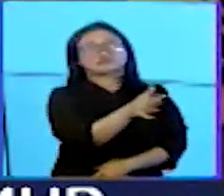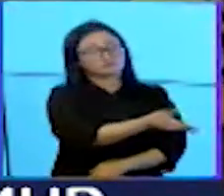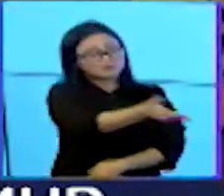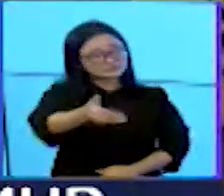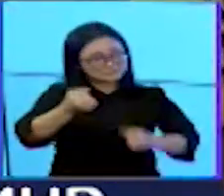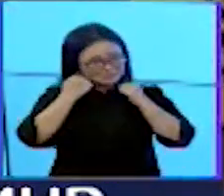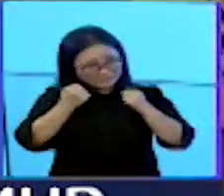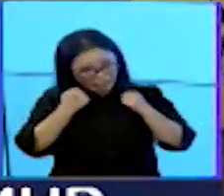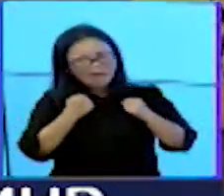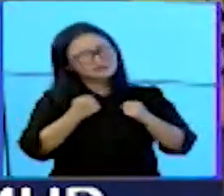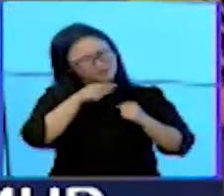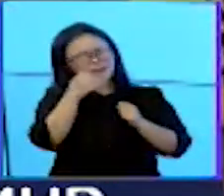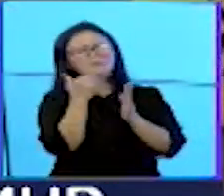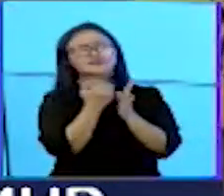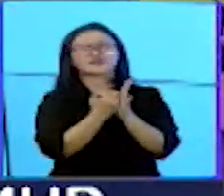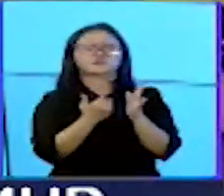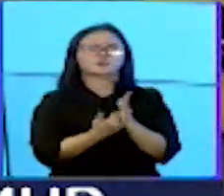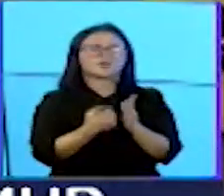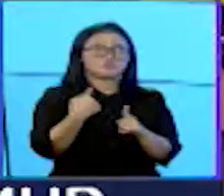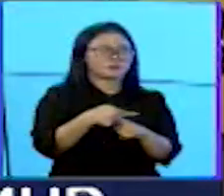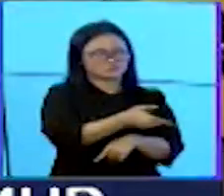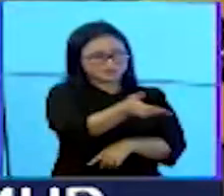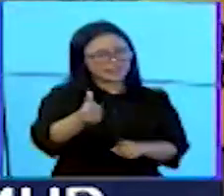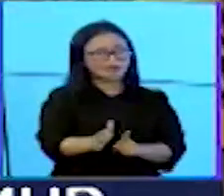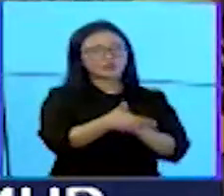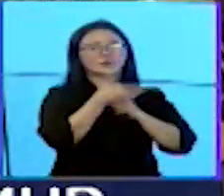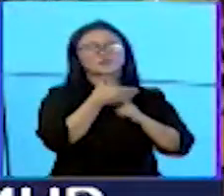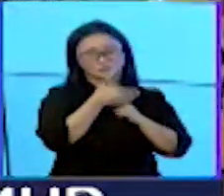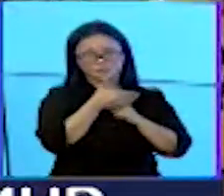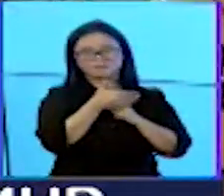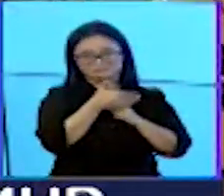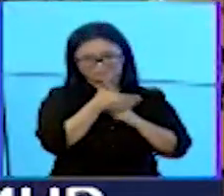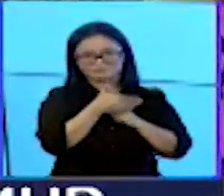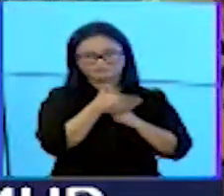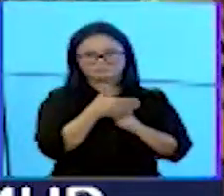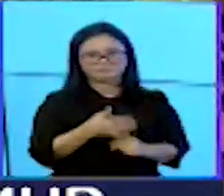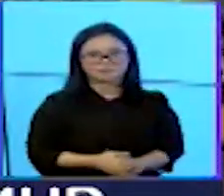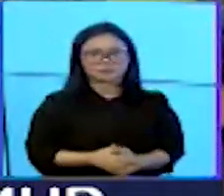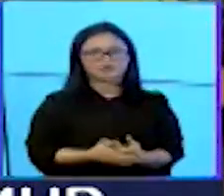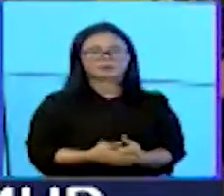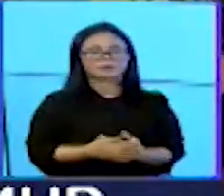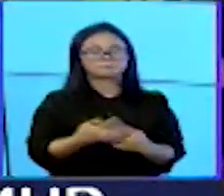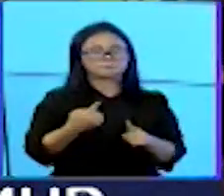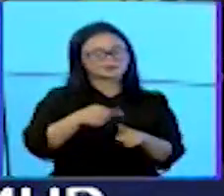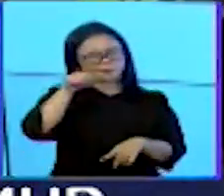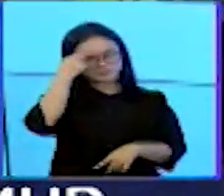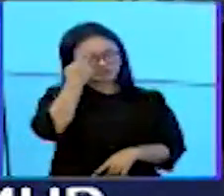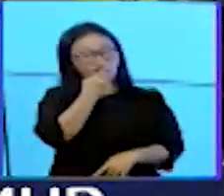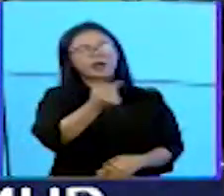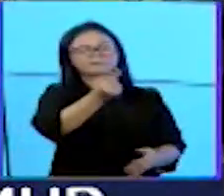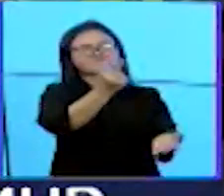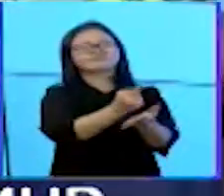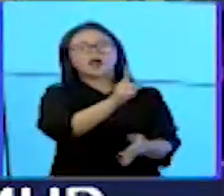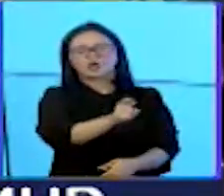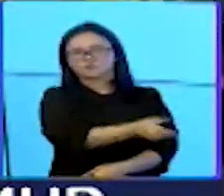kita, perlindungan kita, keamanan kita, dan semuanya. Maka penegakan itu kemudian dilakukan